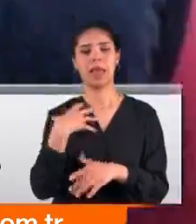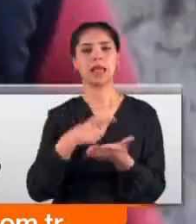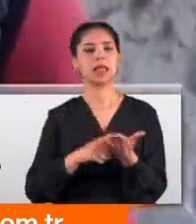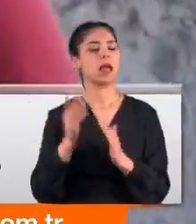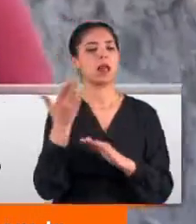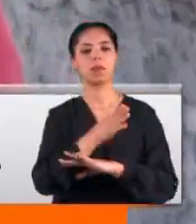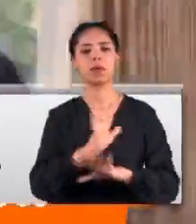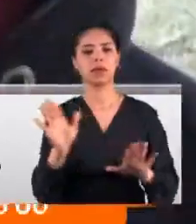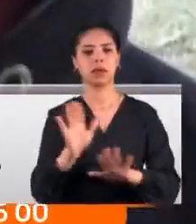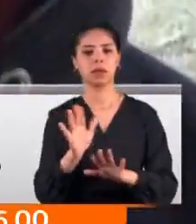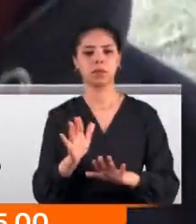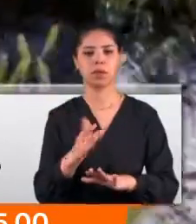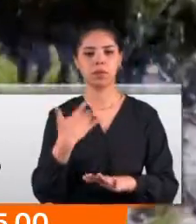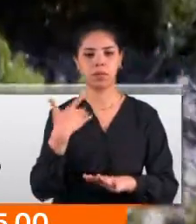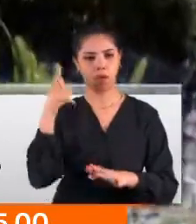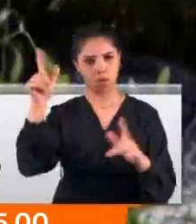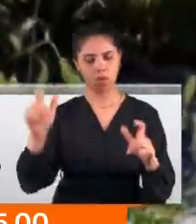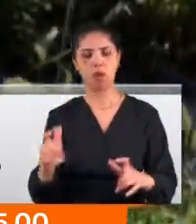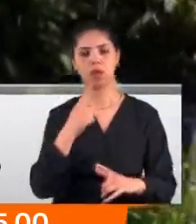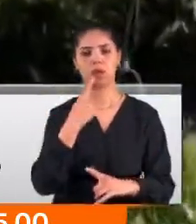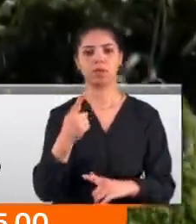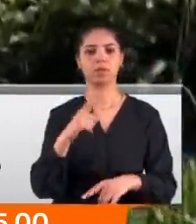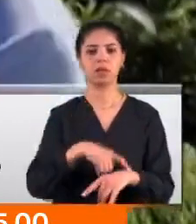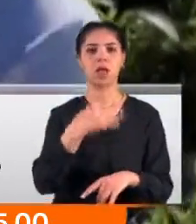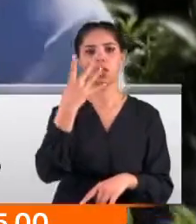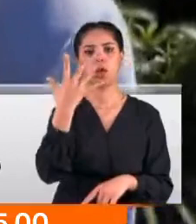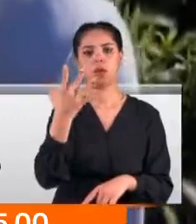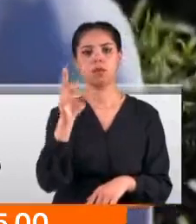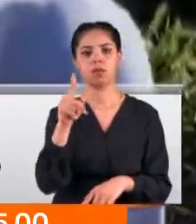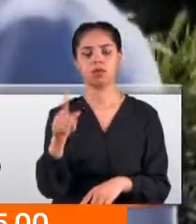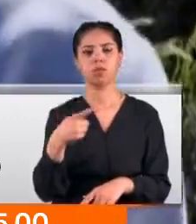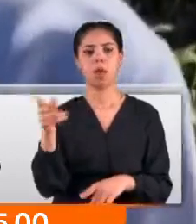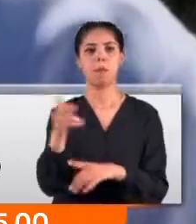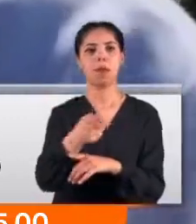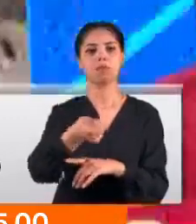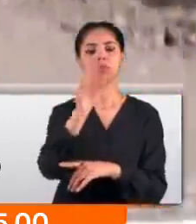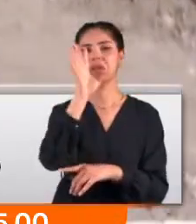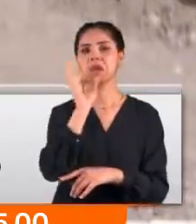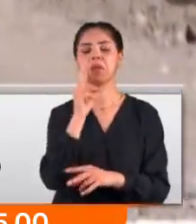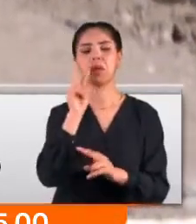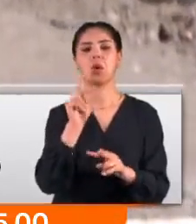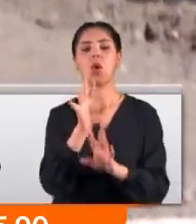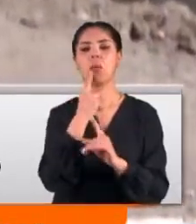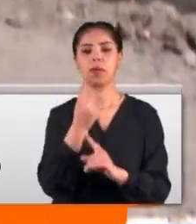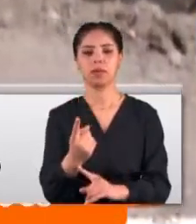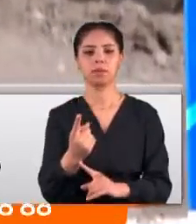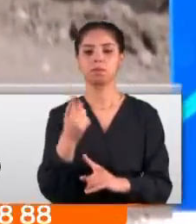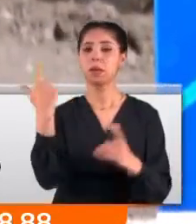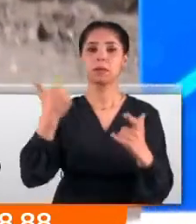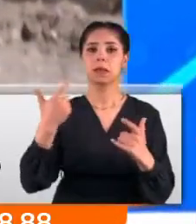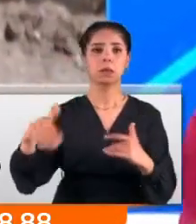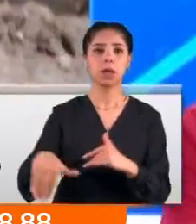gitmedim. Bizzat bana söyledi. Ben oradaydım dedi. 4-5 gibi buralardaydım. Hele de balık tutan kimseyi görmedim. Balık tuttun, ne zaman geçtin çiftliğin